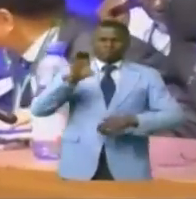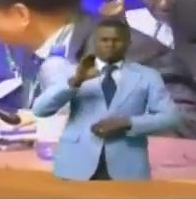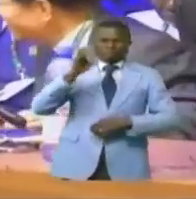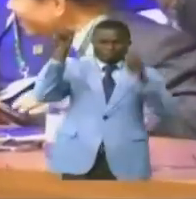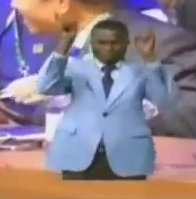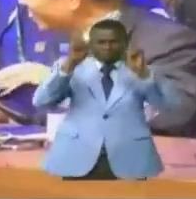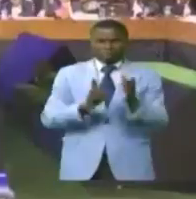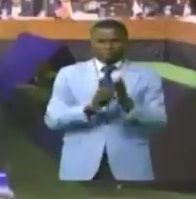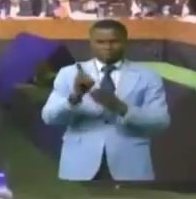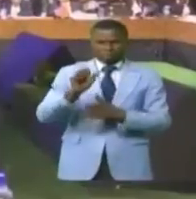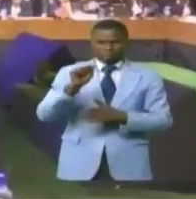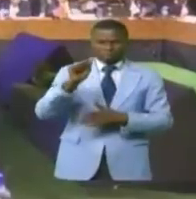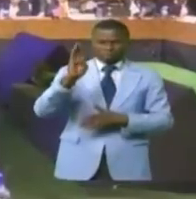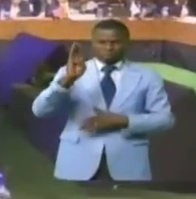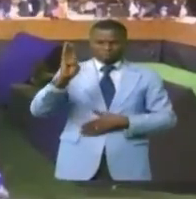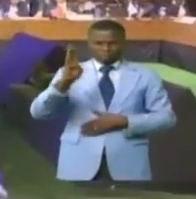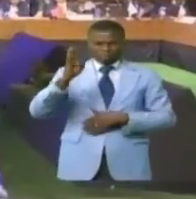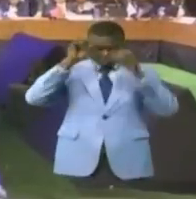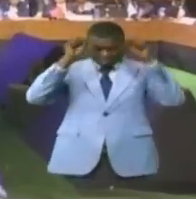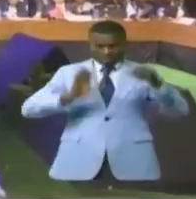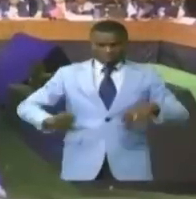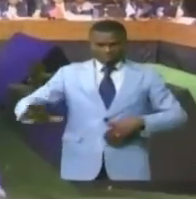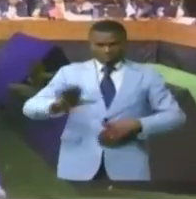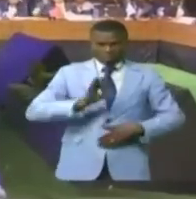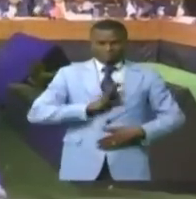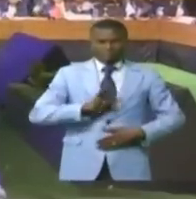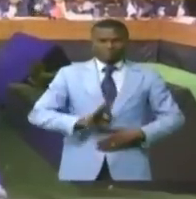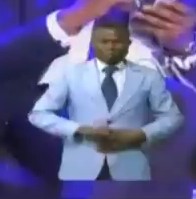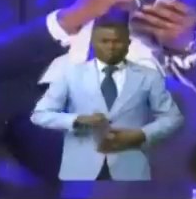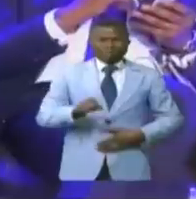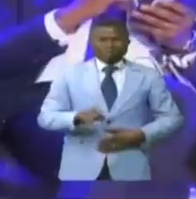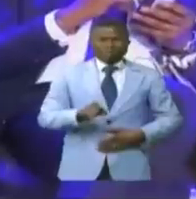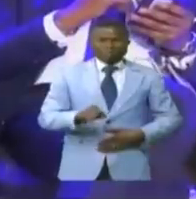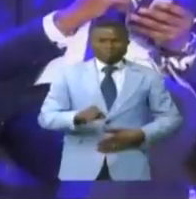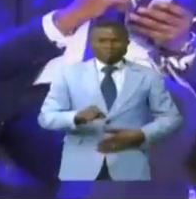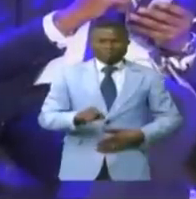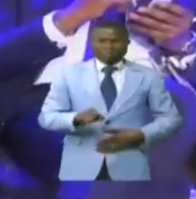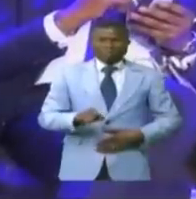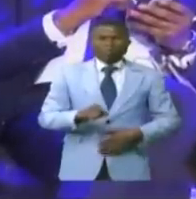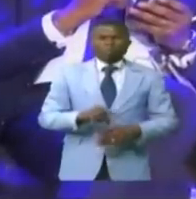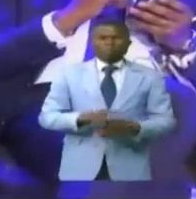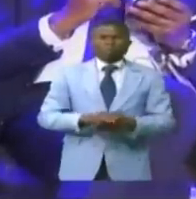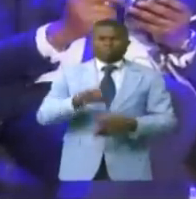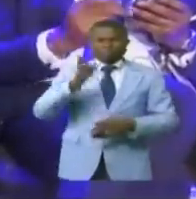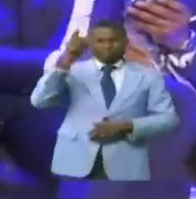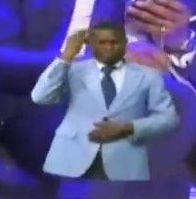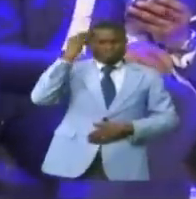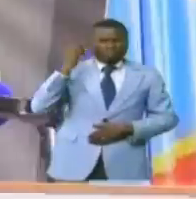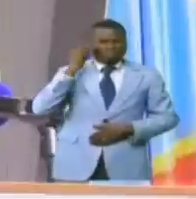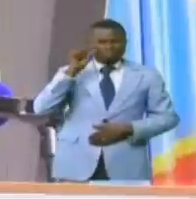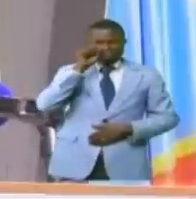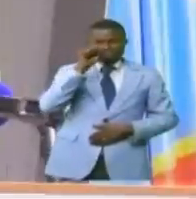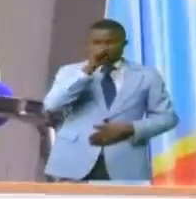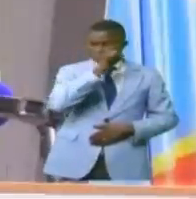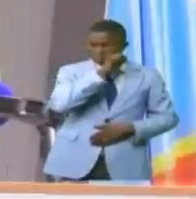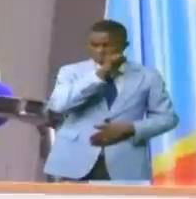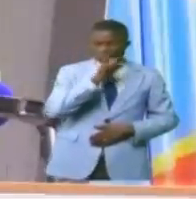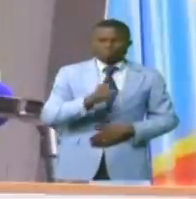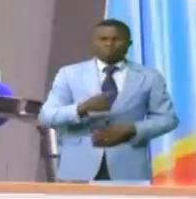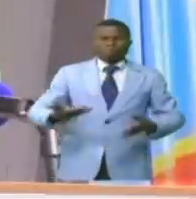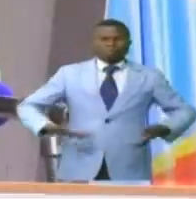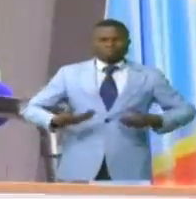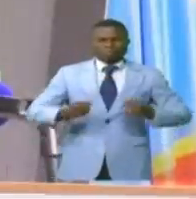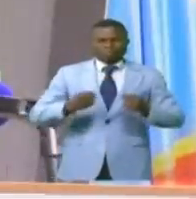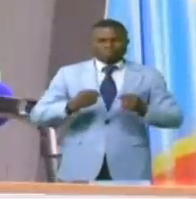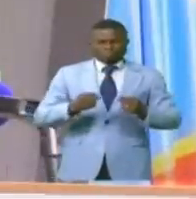développement. Représentant les chefs de l'État, Félix-Antoine Tshisekedi Tshilombo, le Premier ministre Jean-Michel Samalou Kondé Kyenge a salué